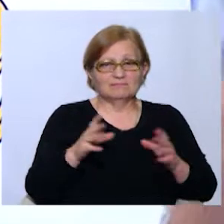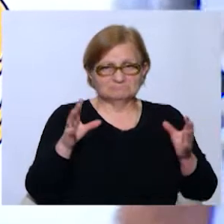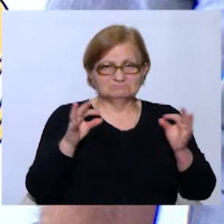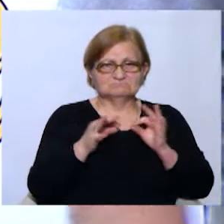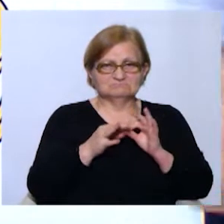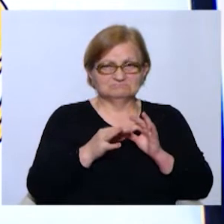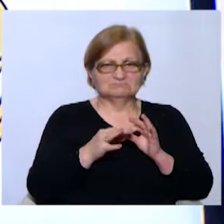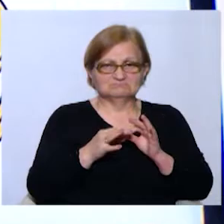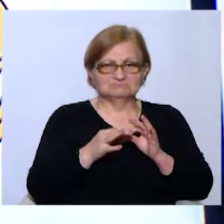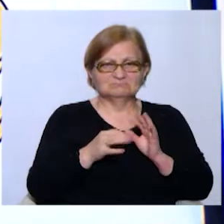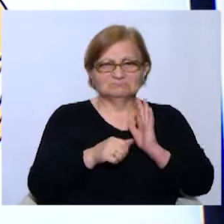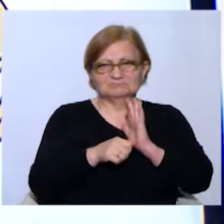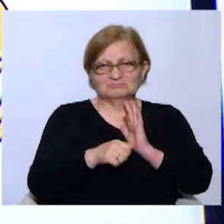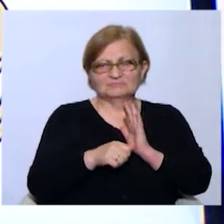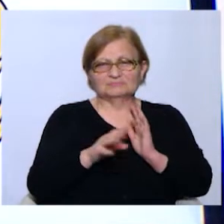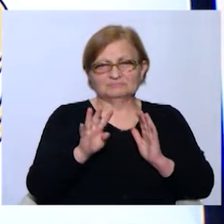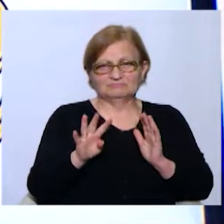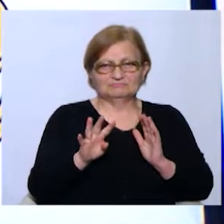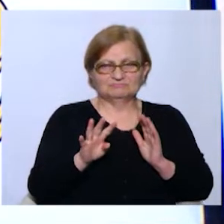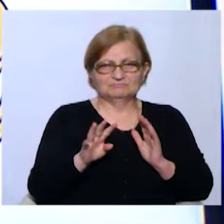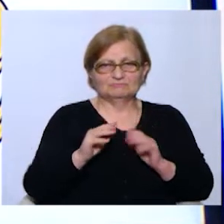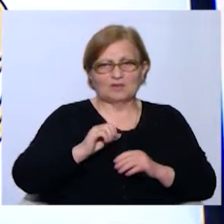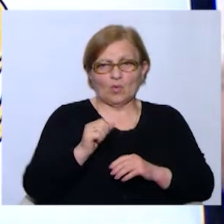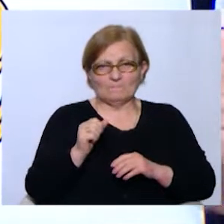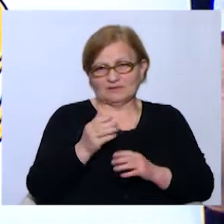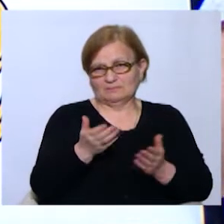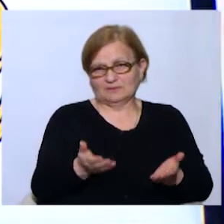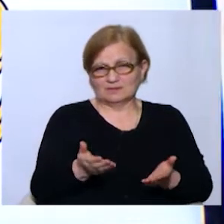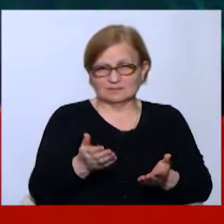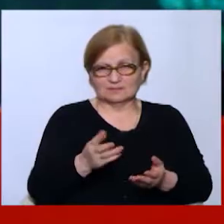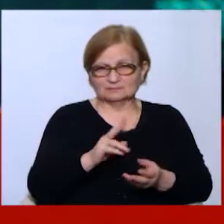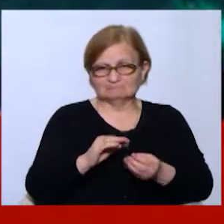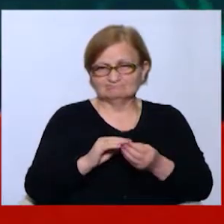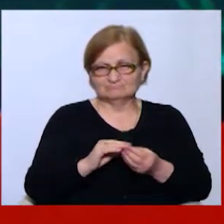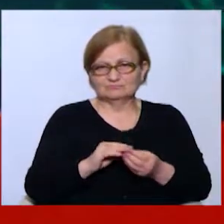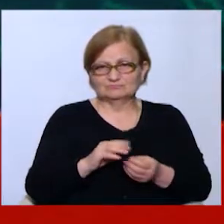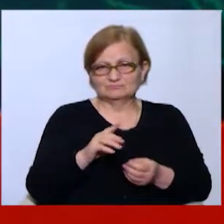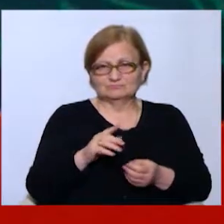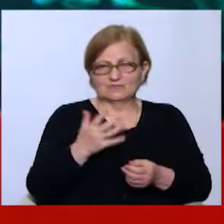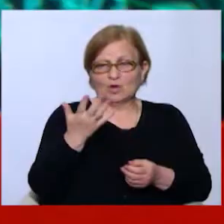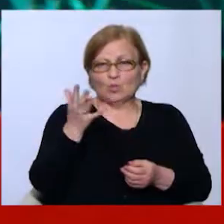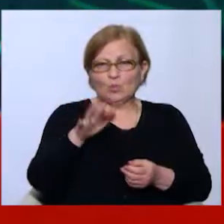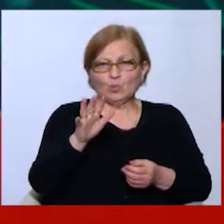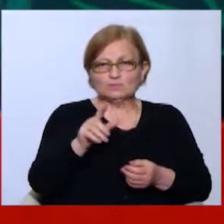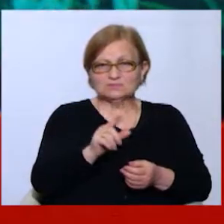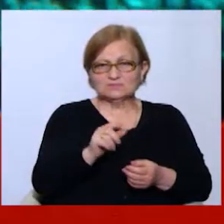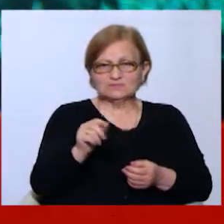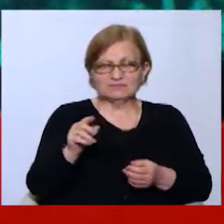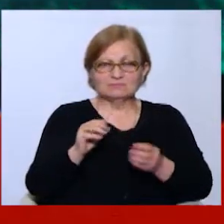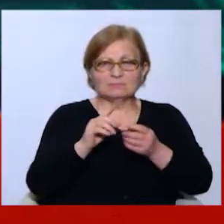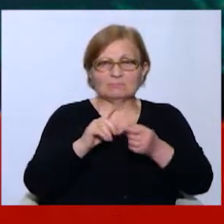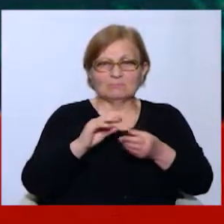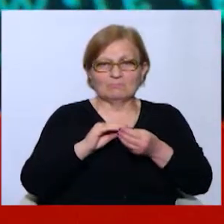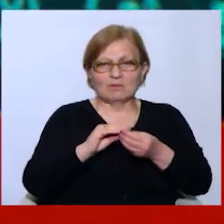შევაერთე. 6 და 4. შვენიერია. ესეც 10-ია. 5 წყვილი ვიპოვეთ